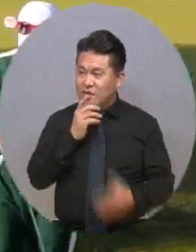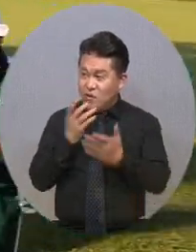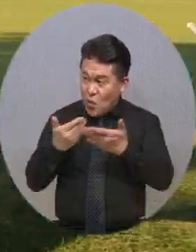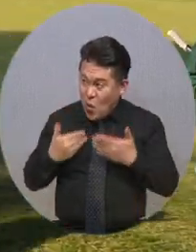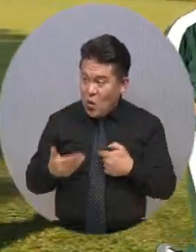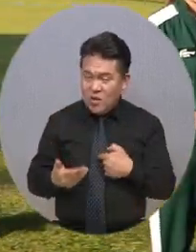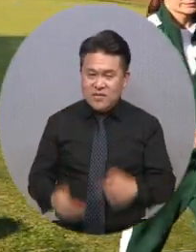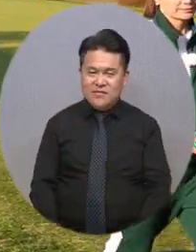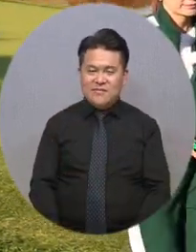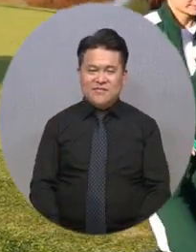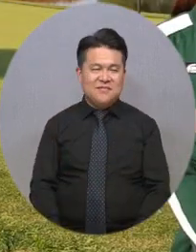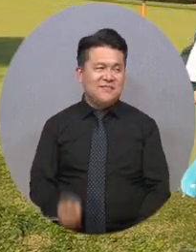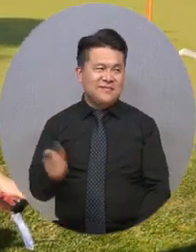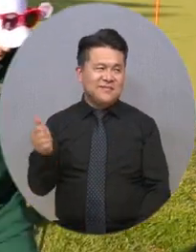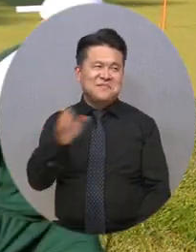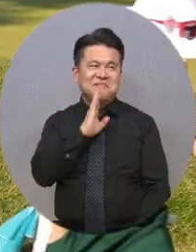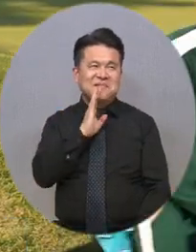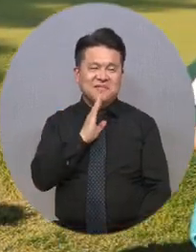유관님은 남자였어.